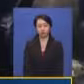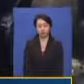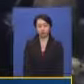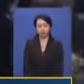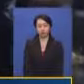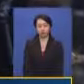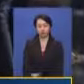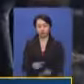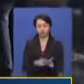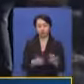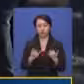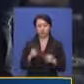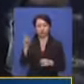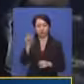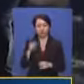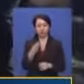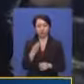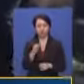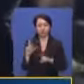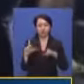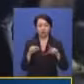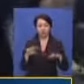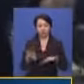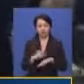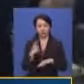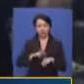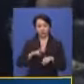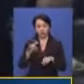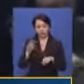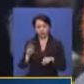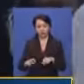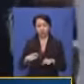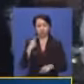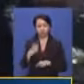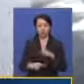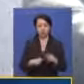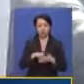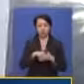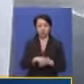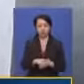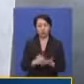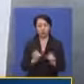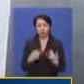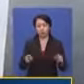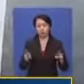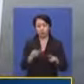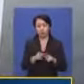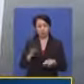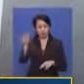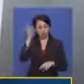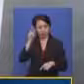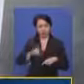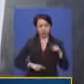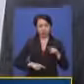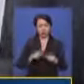Эти стихи, посвященные войне, Каиржан Тыкшекеев отправил жене в одном из писем. В последующем они стали основой для песни, которую исполняла в память о своем